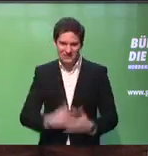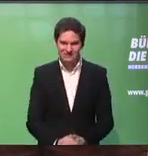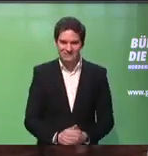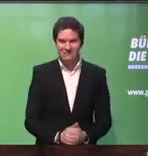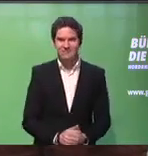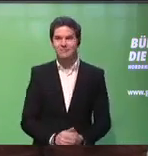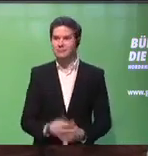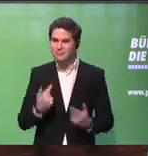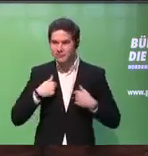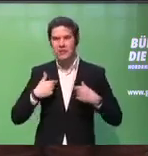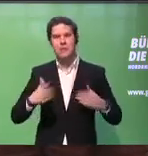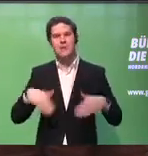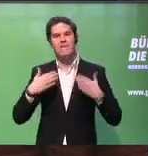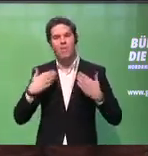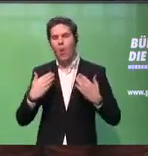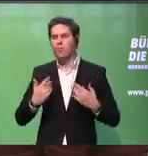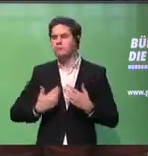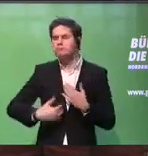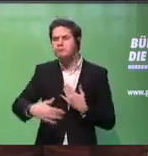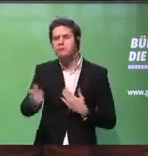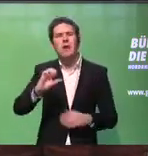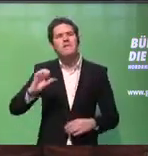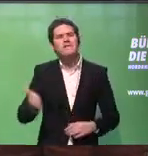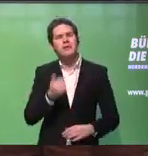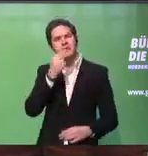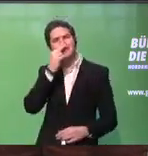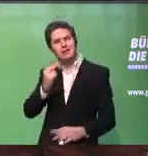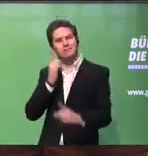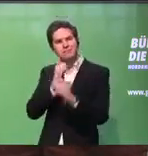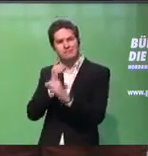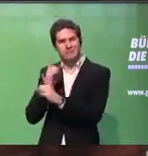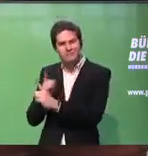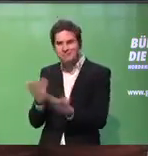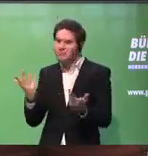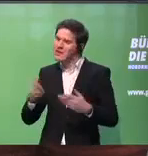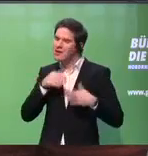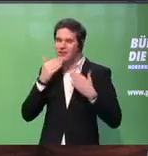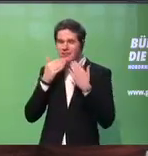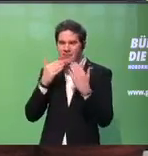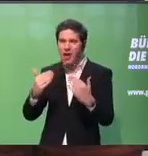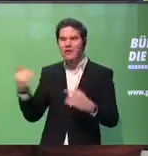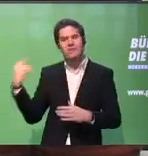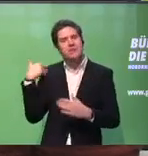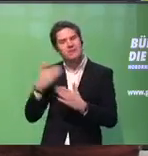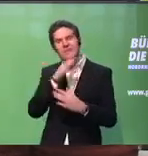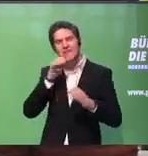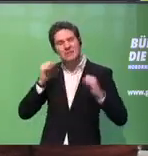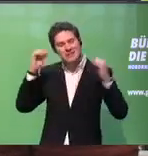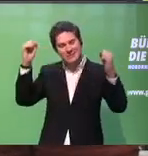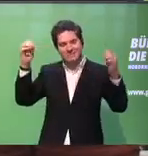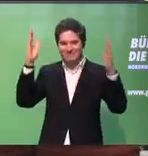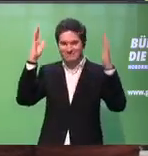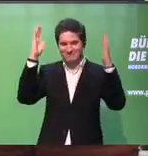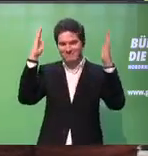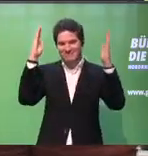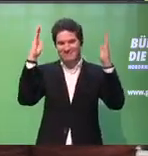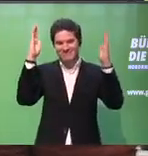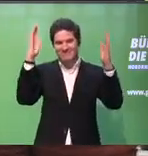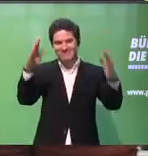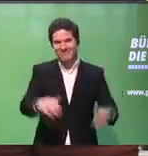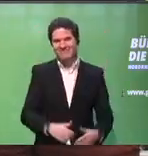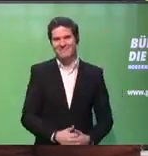darauf, euch in der Partei wieder zu begegnen, wieder zu sehen und danken euch ganz herzlich nochmal für euer großartiges Engagement in Berlin.